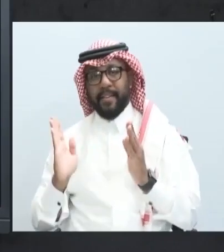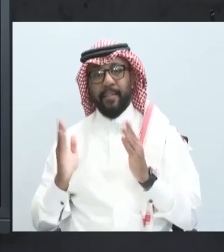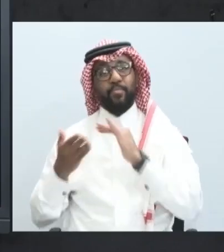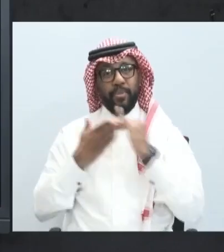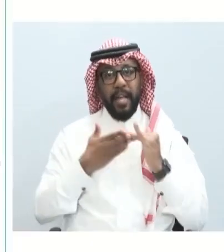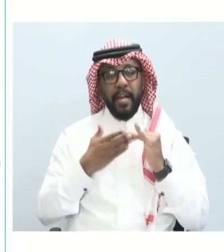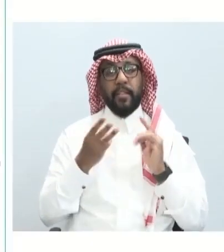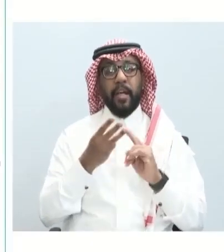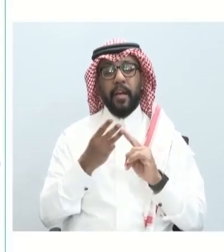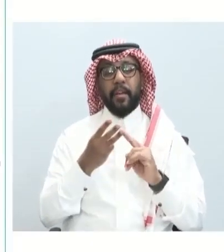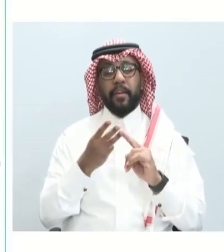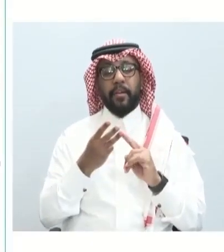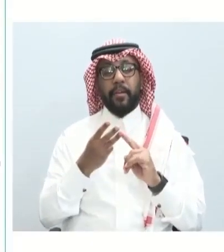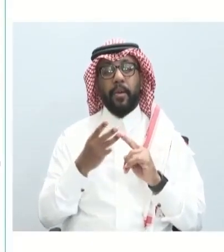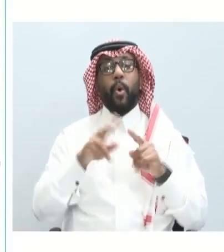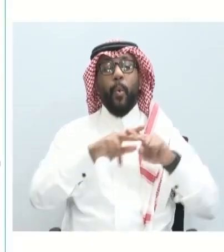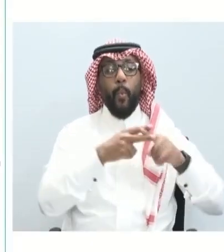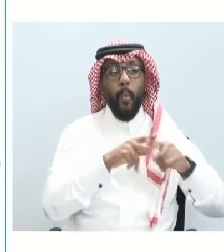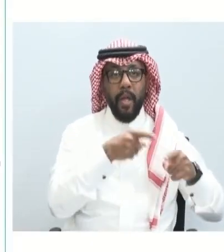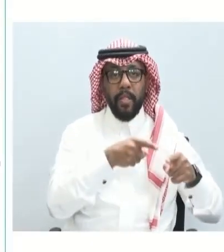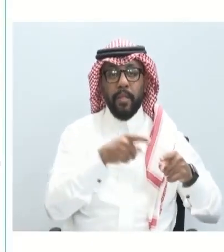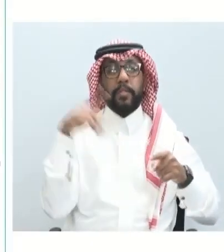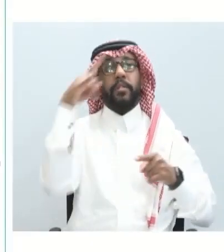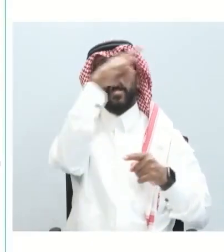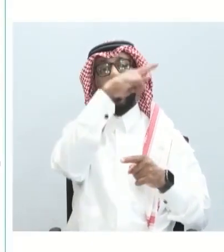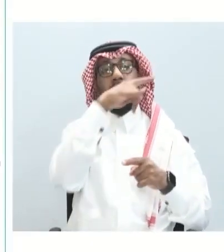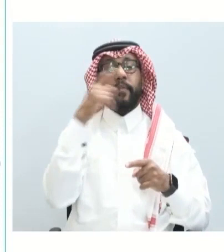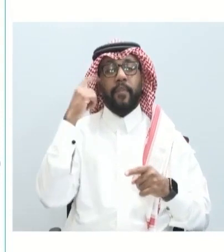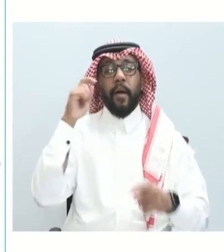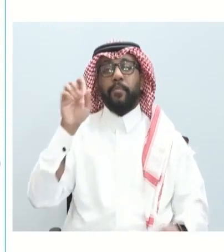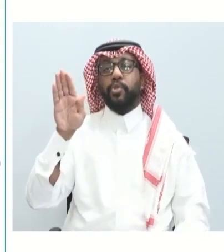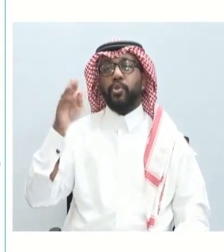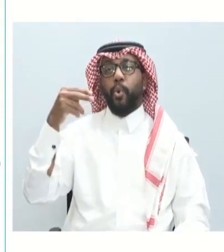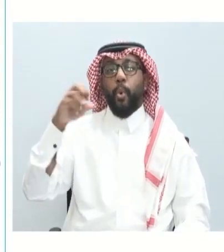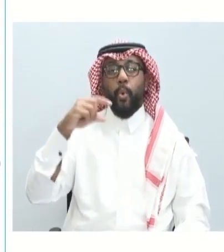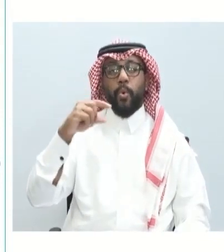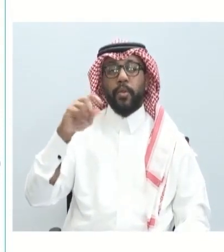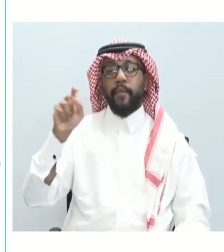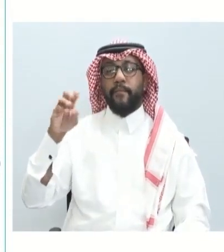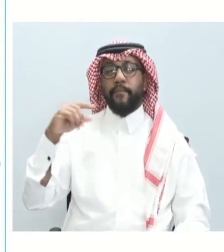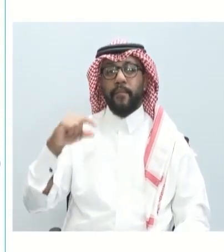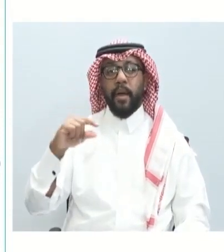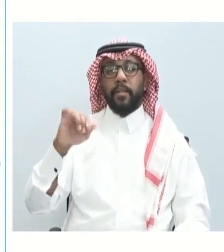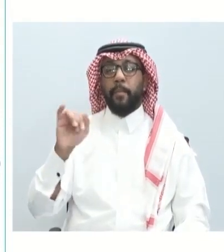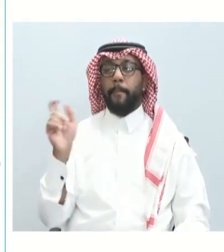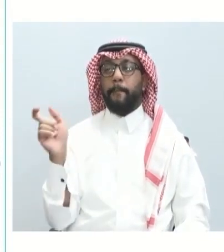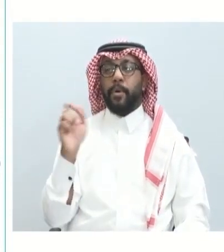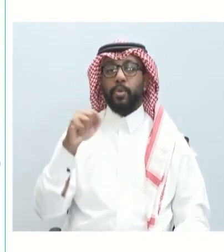وفهد بدون ترتيب سعود وفهد ومنصور القائد مساعد ليس له اخوه